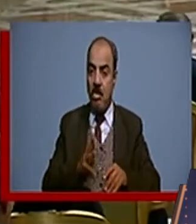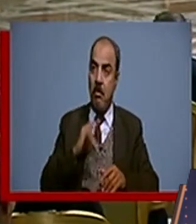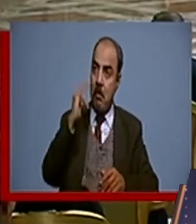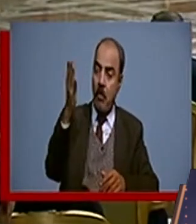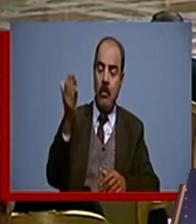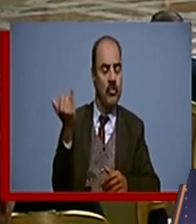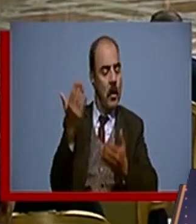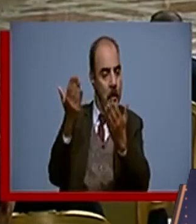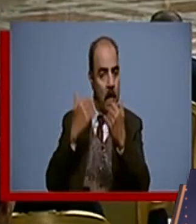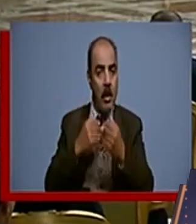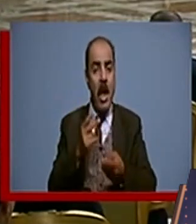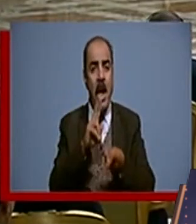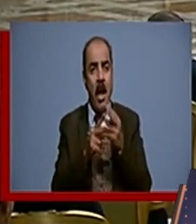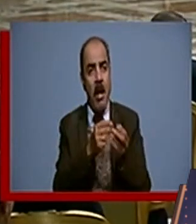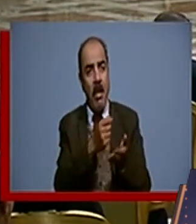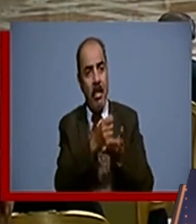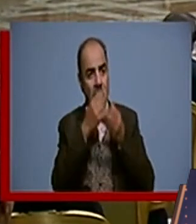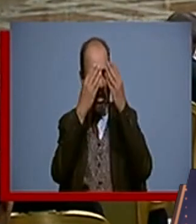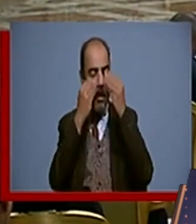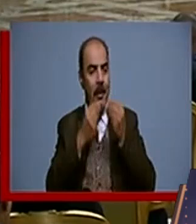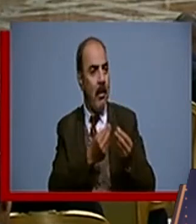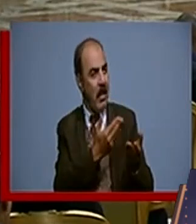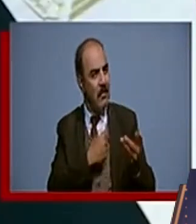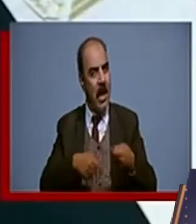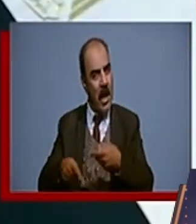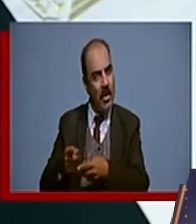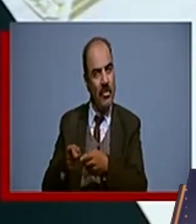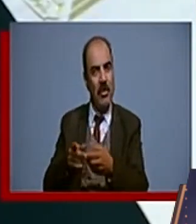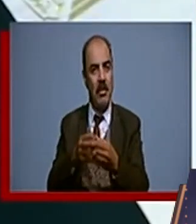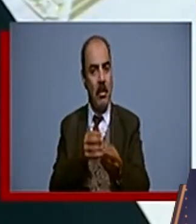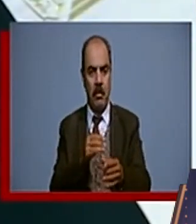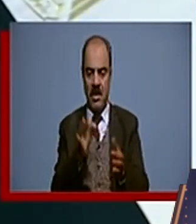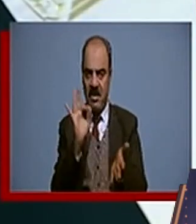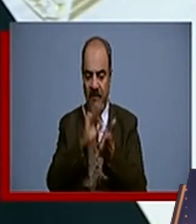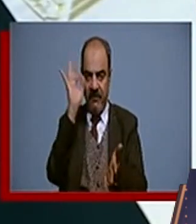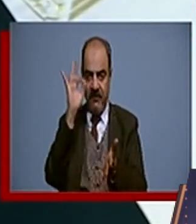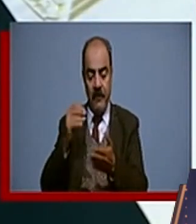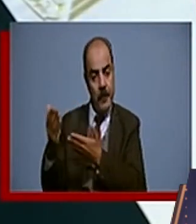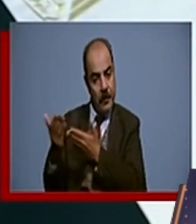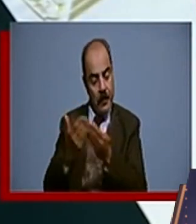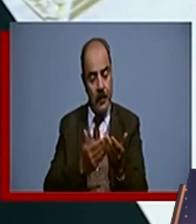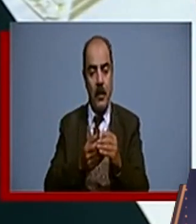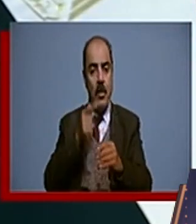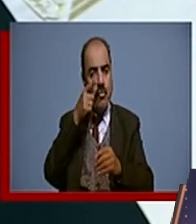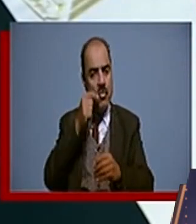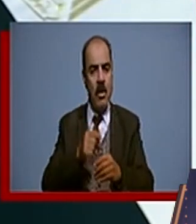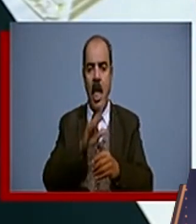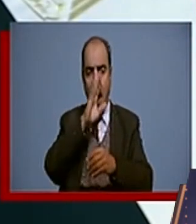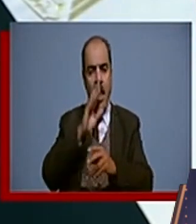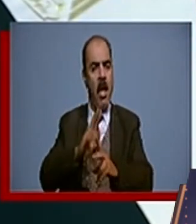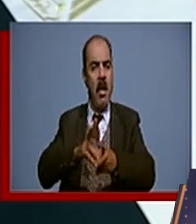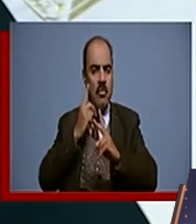تتلقى ولا تحاول أن تزايد لكي تتلقى شيء في دعم هذا التواجد،